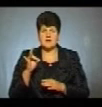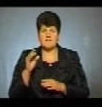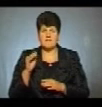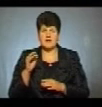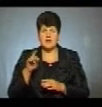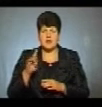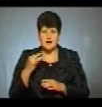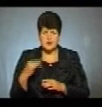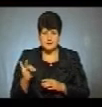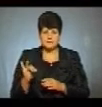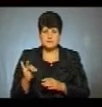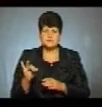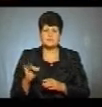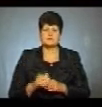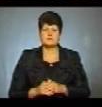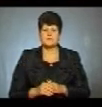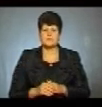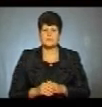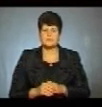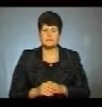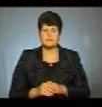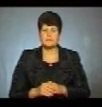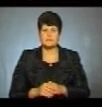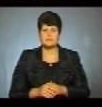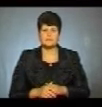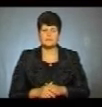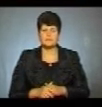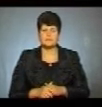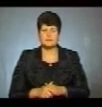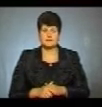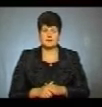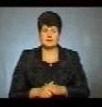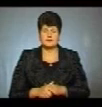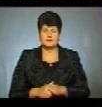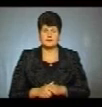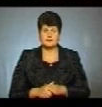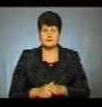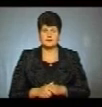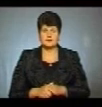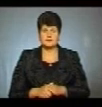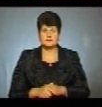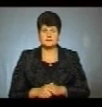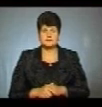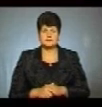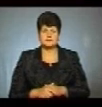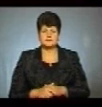з одноіменної опери. Анжела Шова, Марта Журавель, Оксана Галіяш. Новини на Суспільному.